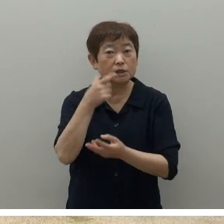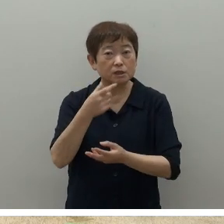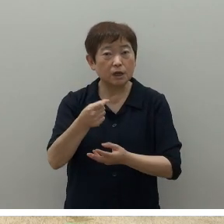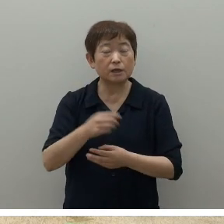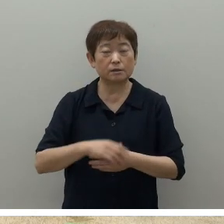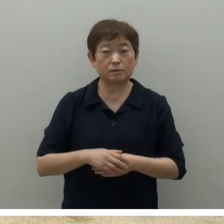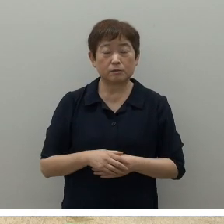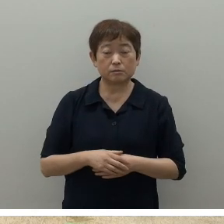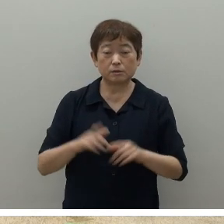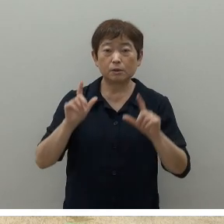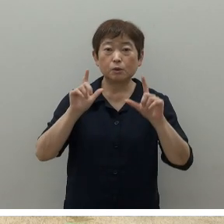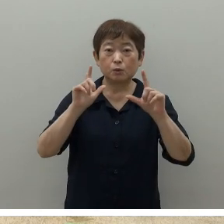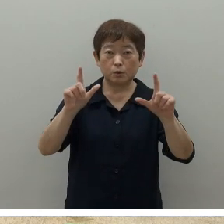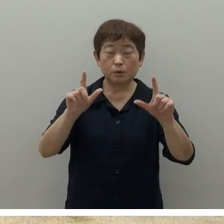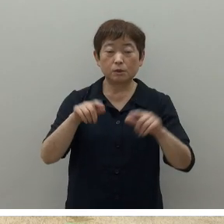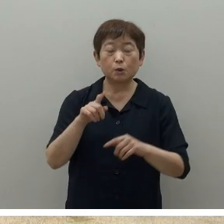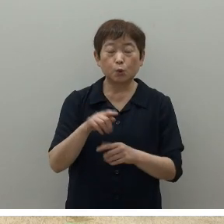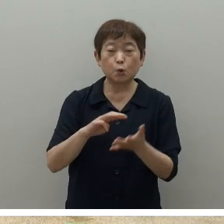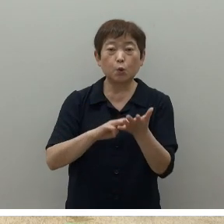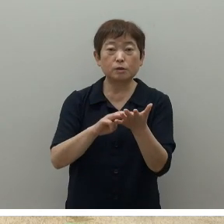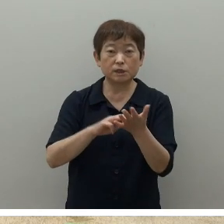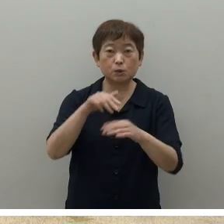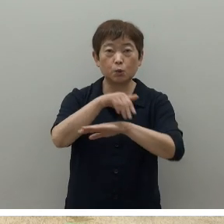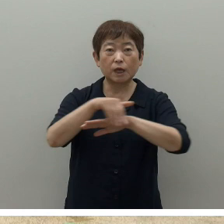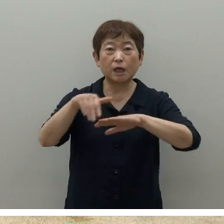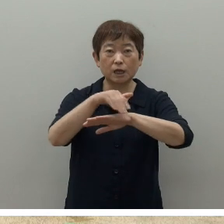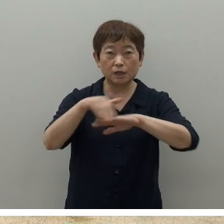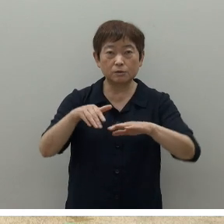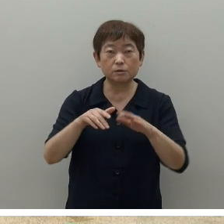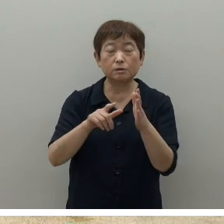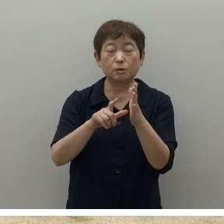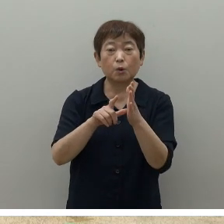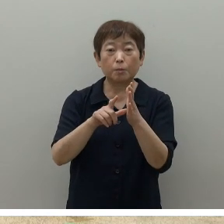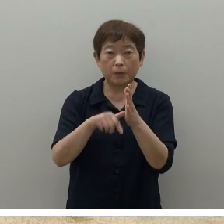。 この計画につきましては、ワクチンが、